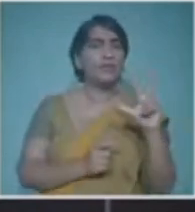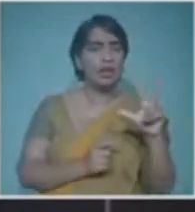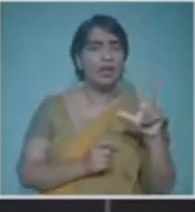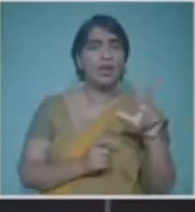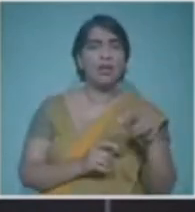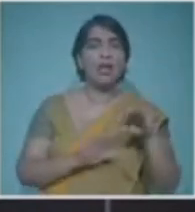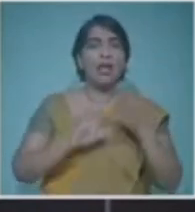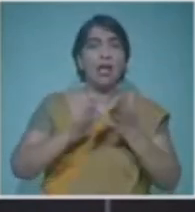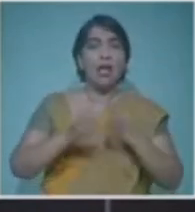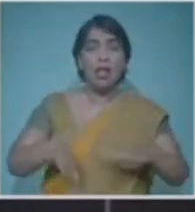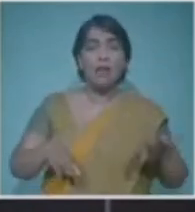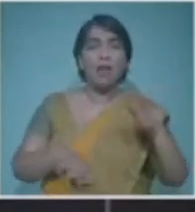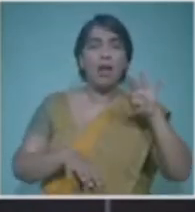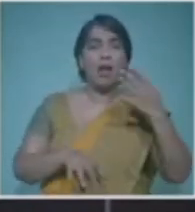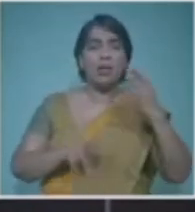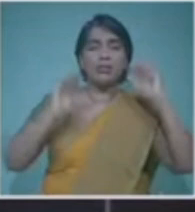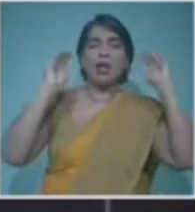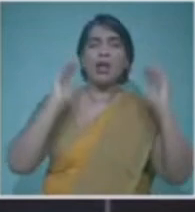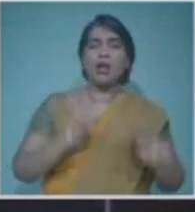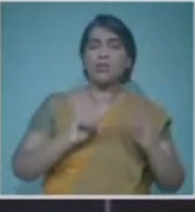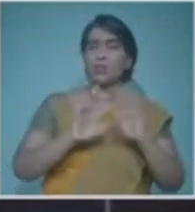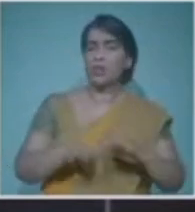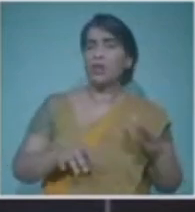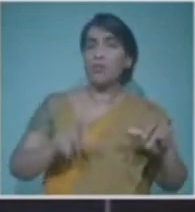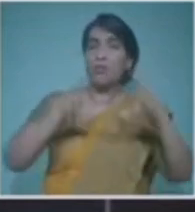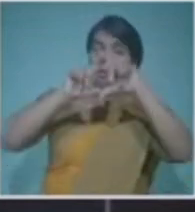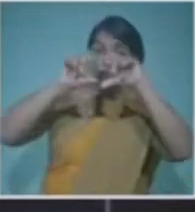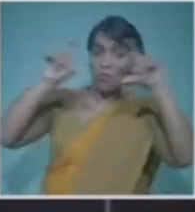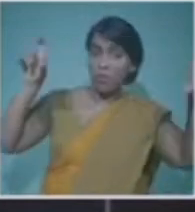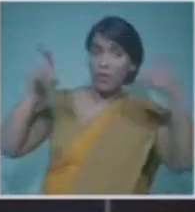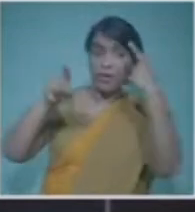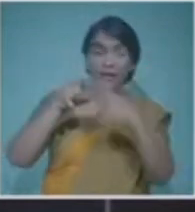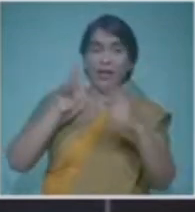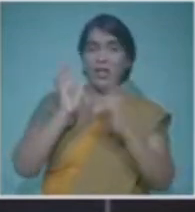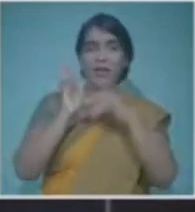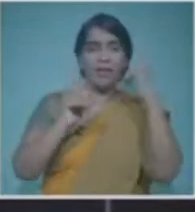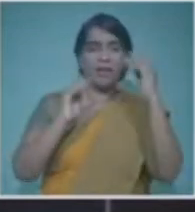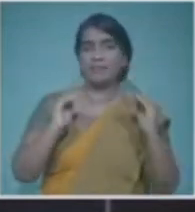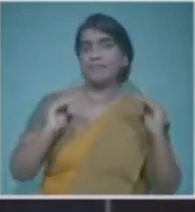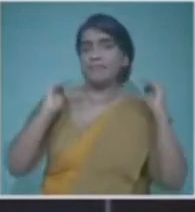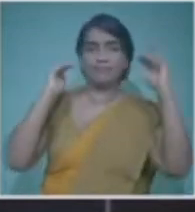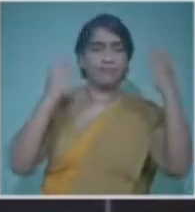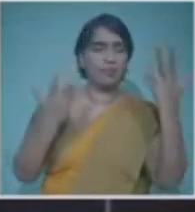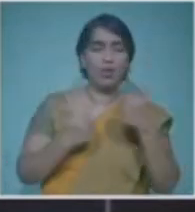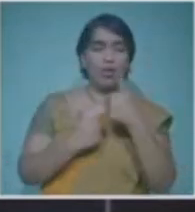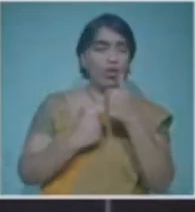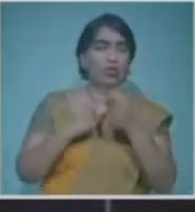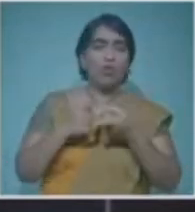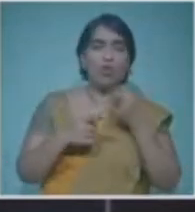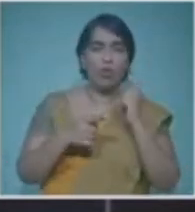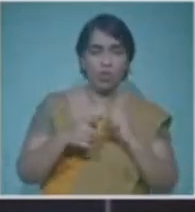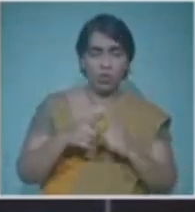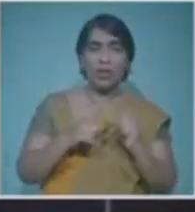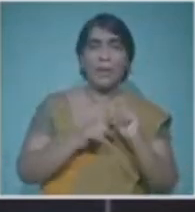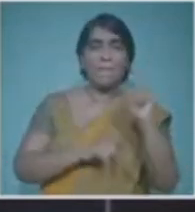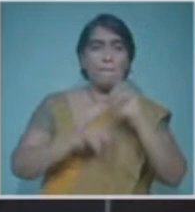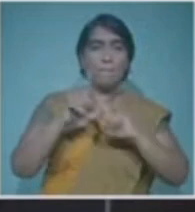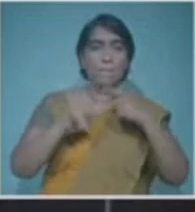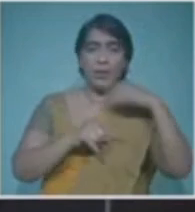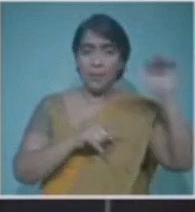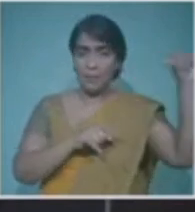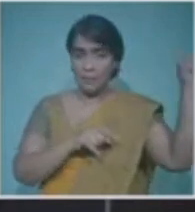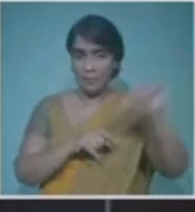එකෙම 400ට වඩා අඩුයි අද ශිෂ්‍ය සංඛ්‍යාව බෝඩ් එකක් ගැහිමින් ජාතික උනේ නැහැ හොඳම උදාහරණය ඔබතුමාට පාර්ලිමේන්තුවට එන ගමන්